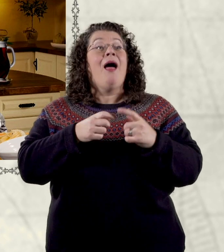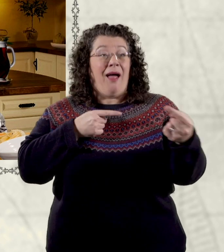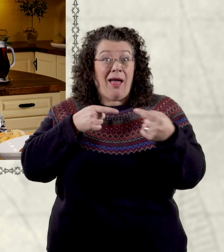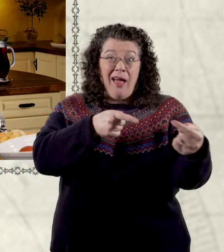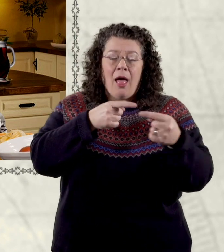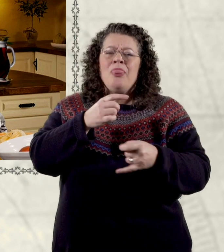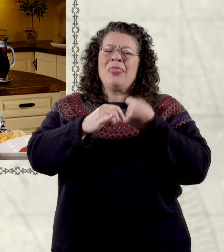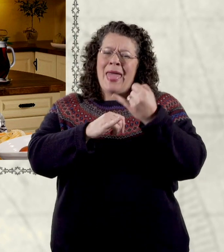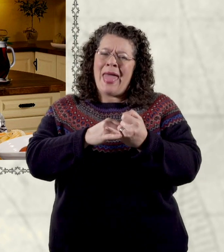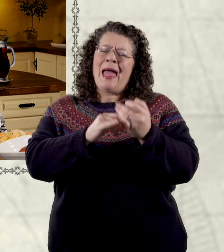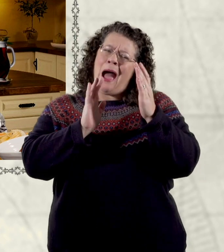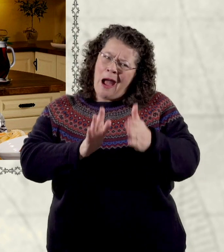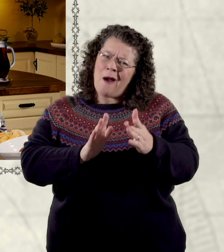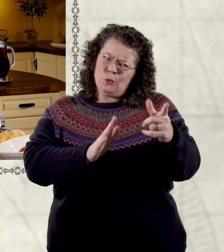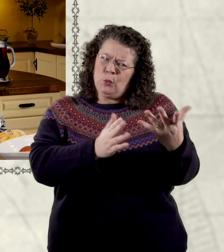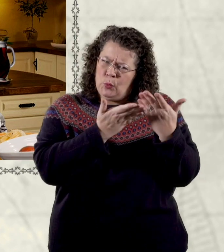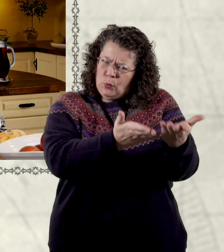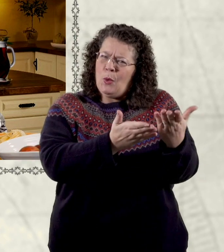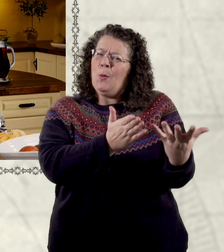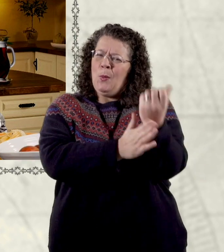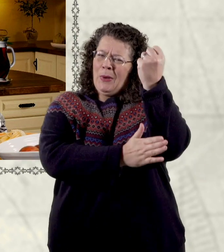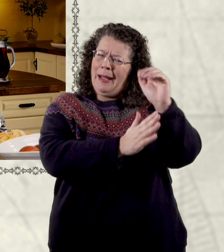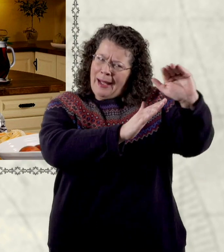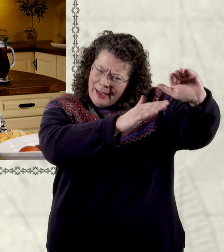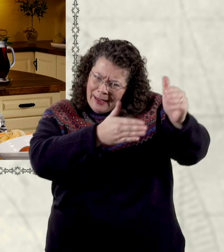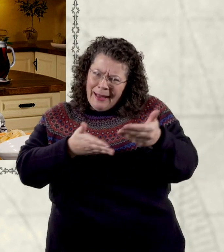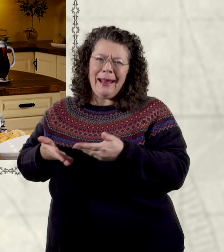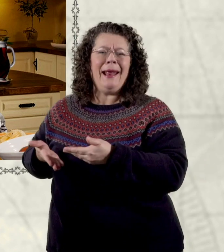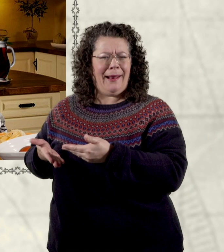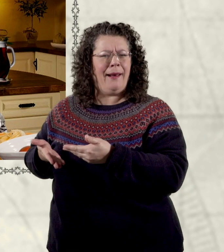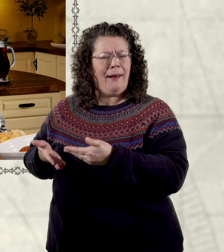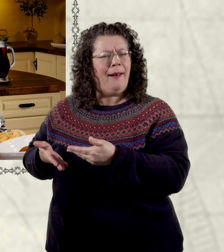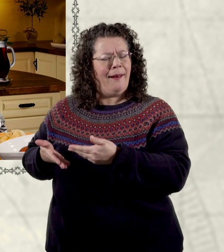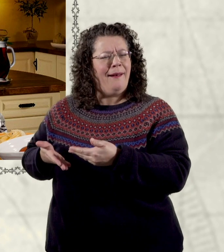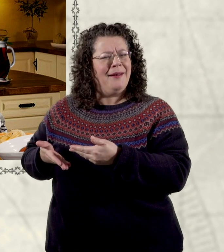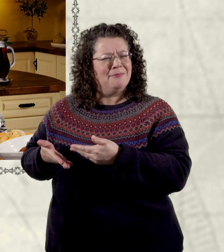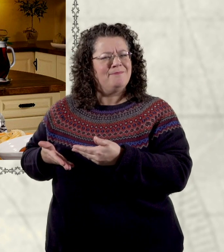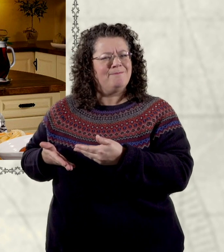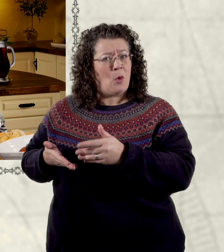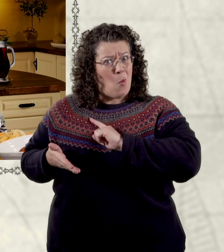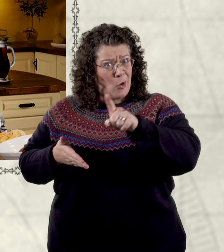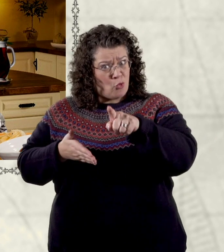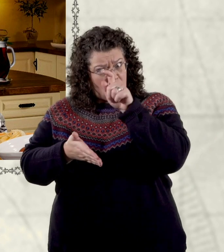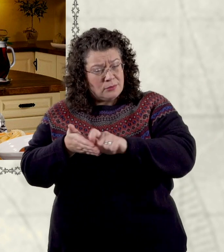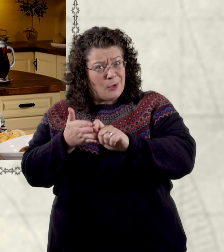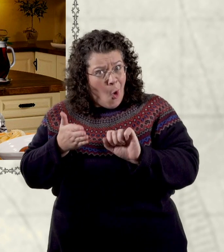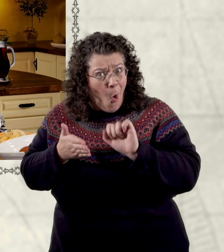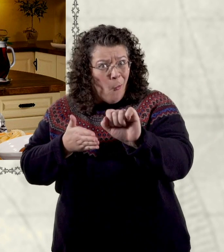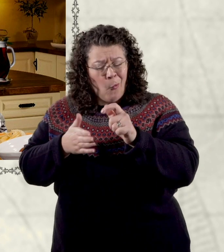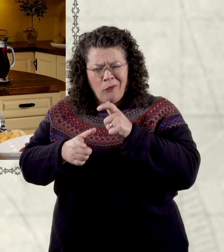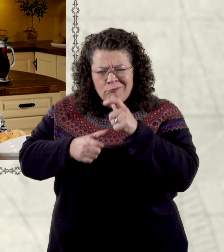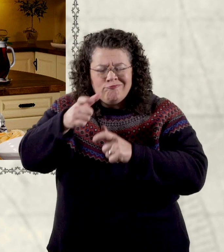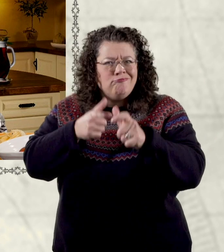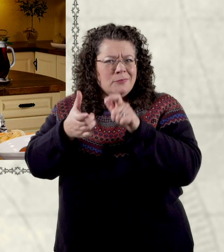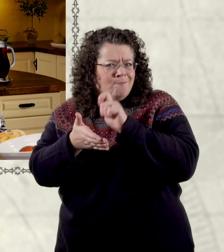gadael i Mari ennill yn y diwedd a'i gwahodd i'r tŷ. Beth am i chi greu penillion eich hun